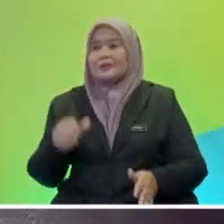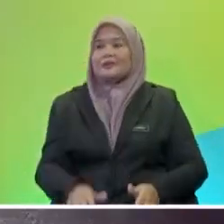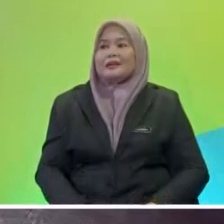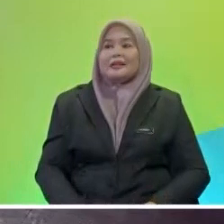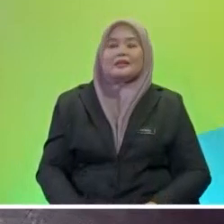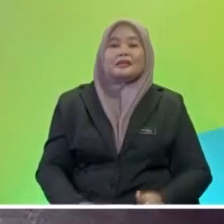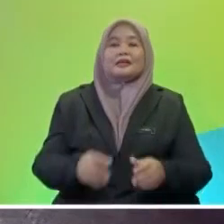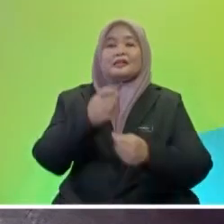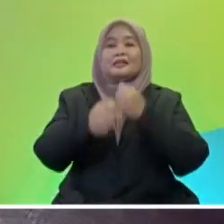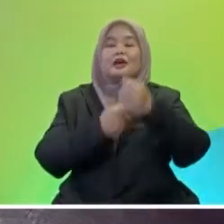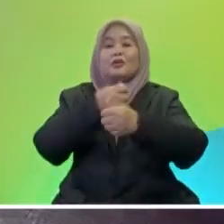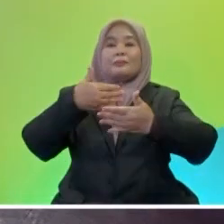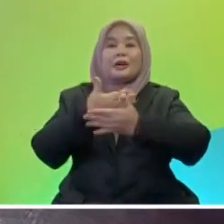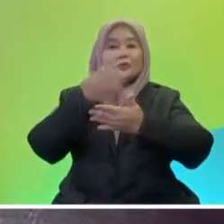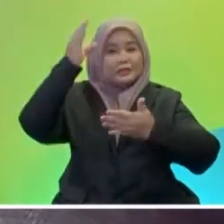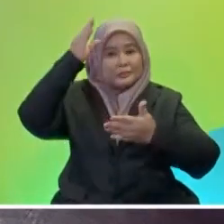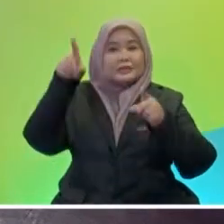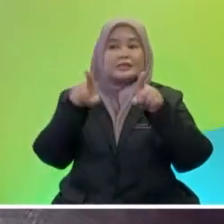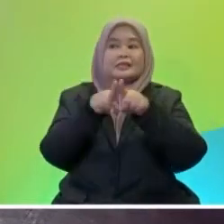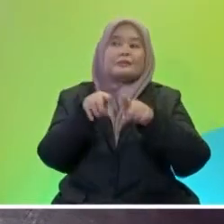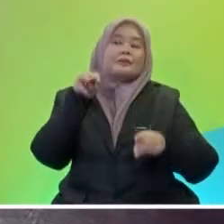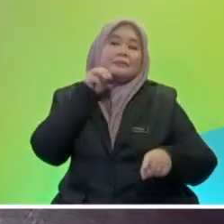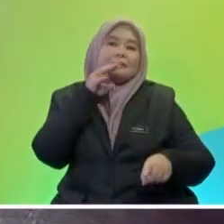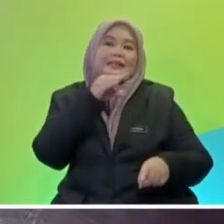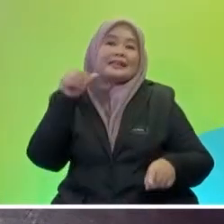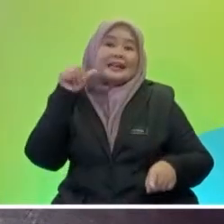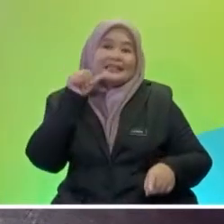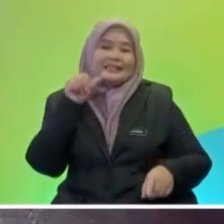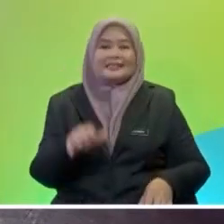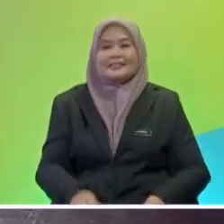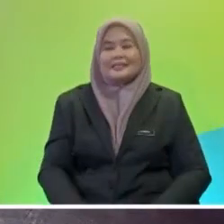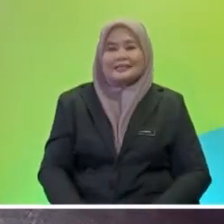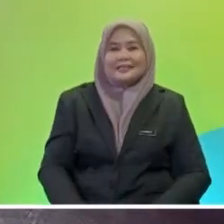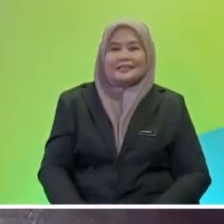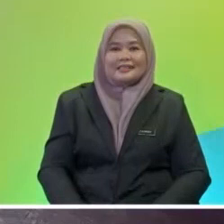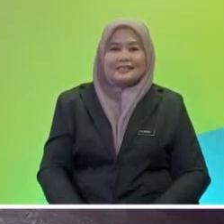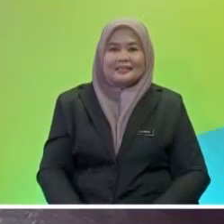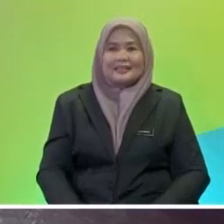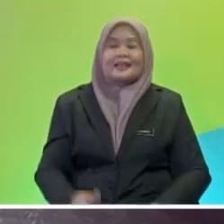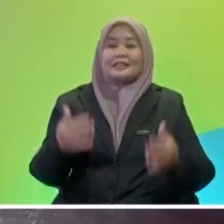adalah tahun baru Cina bersama Mimi dan juga Anis ego oke